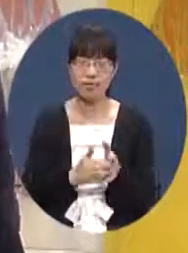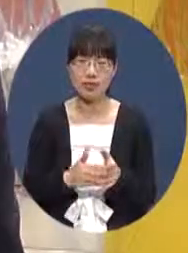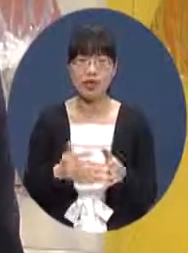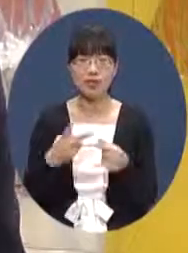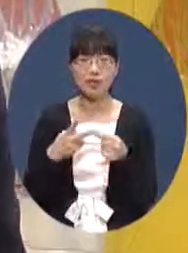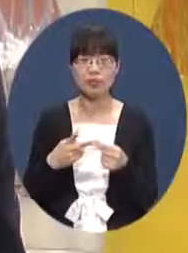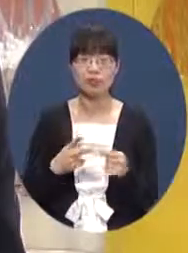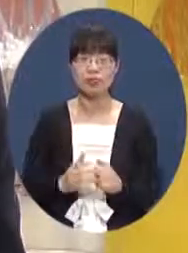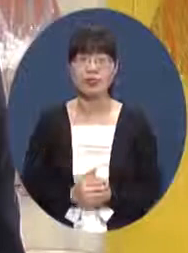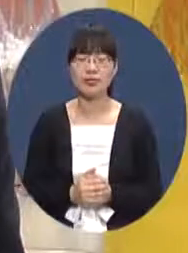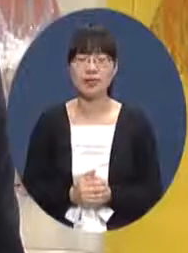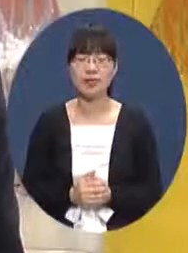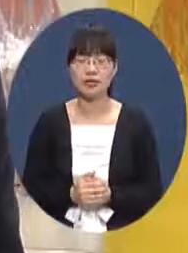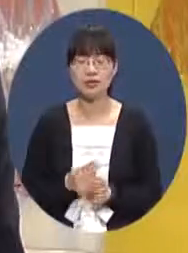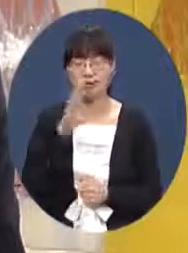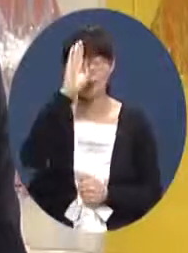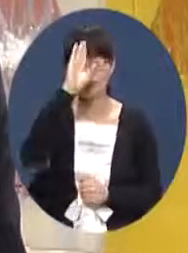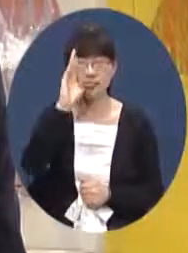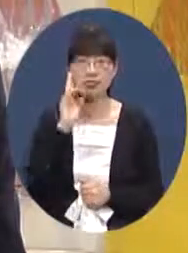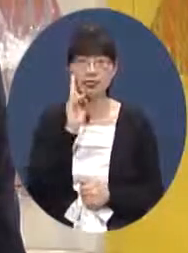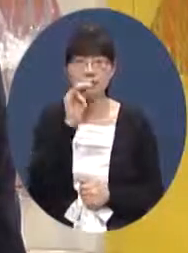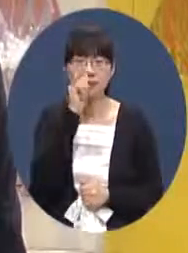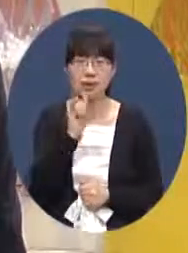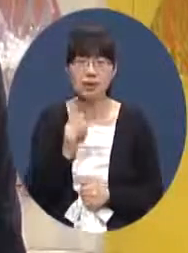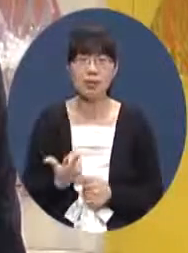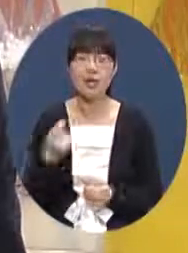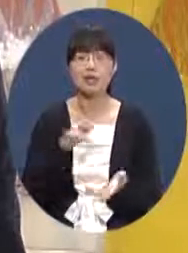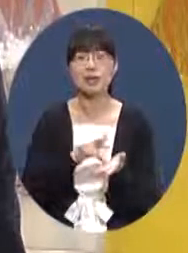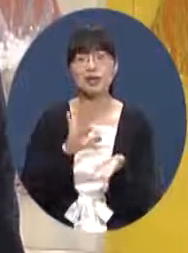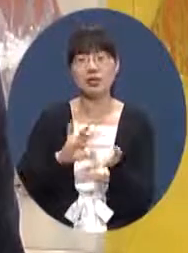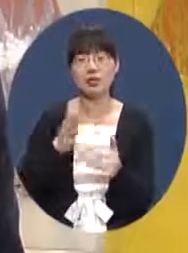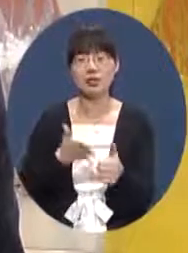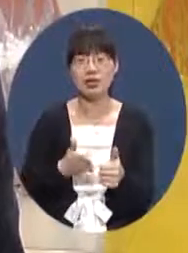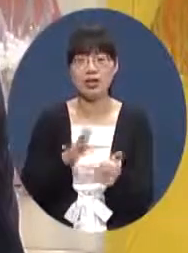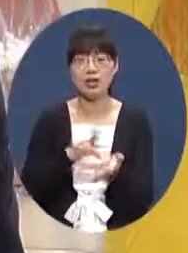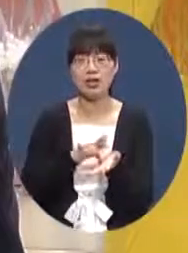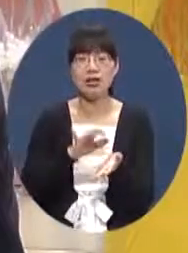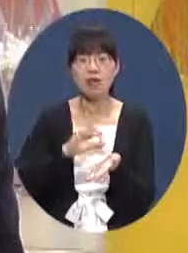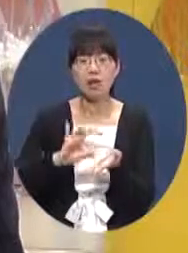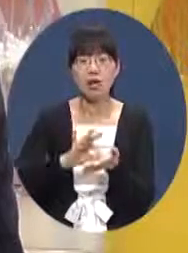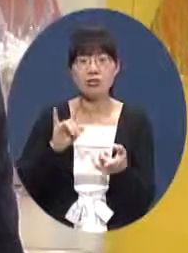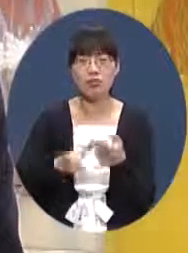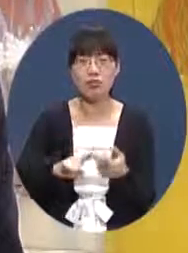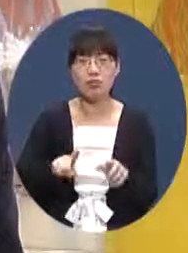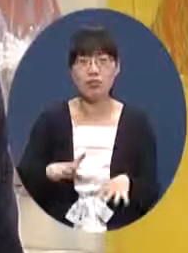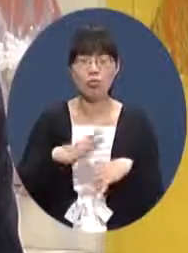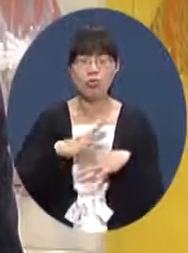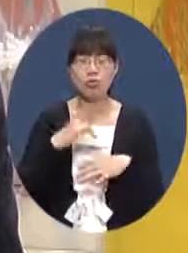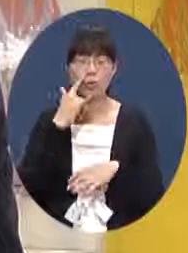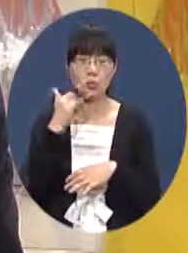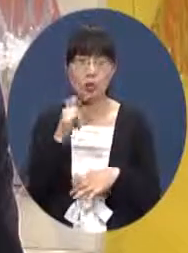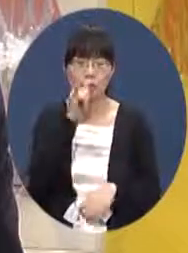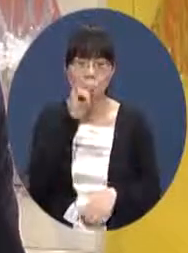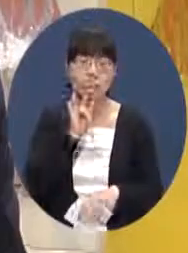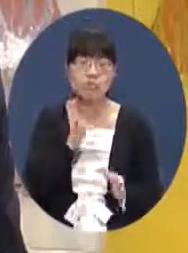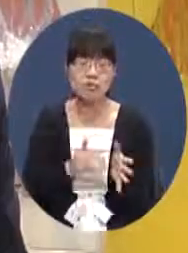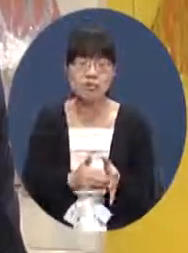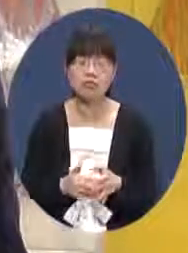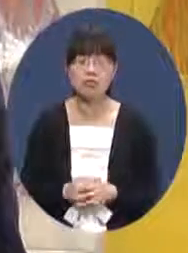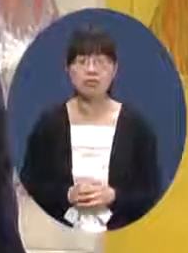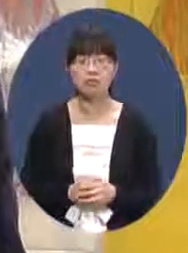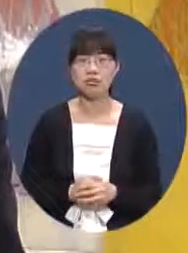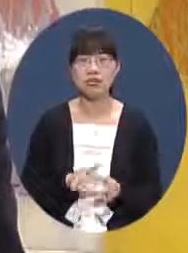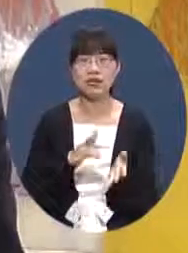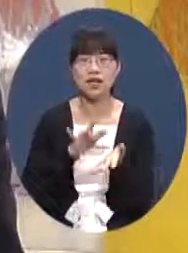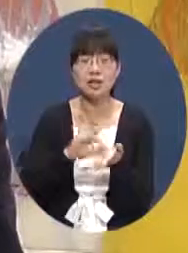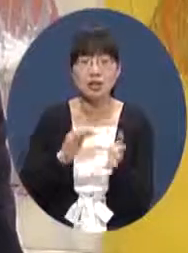두 번째는 증상이 심해지면 바로 약을 쓰셔야 됩니다. 그러니까 약을 쓰는 거에 대해서 두려워하는 부모님들이 있으신데